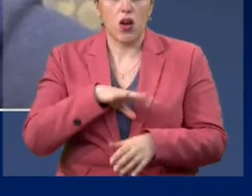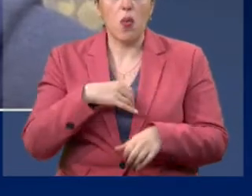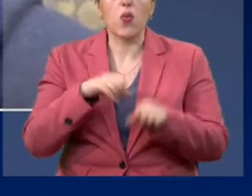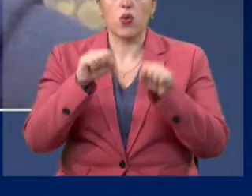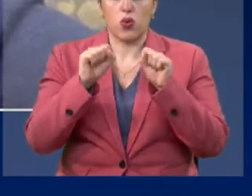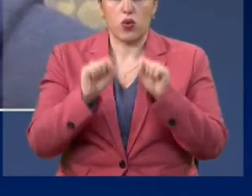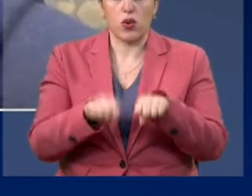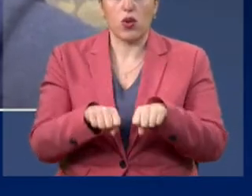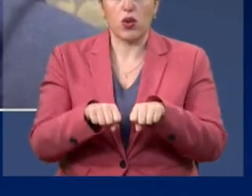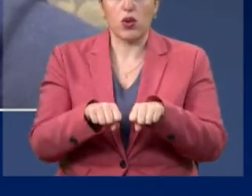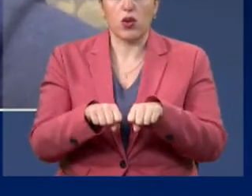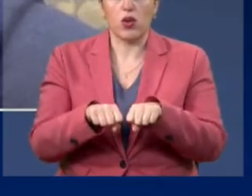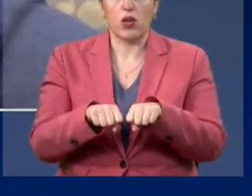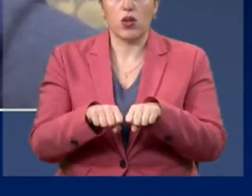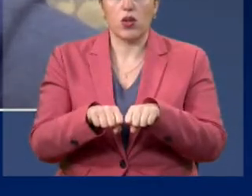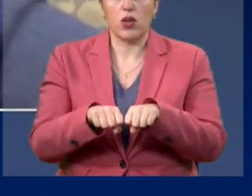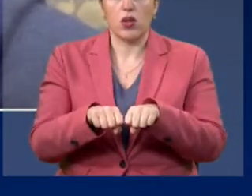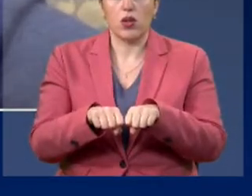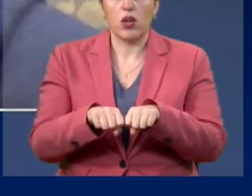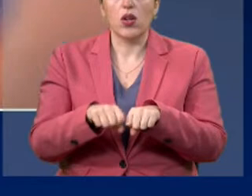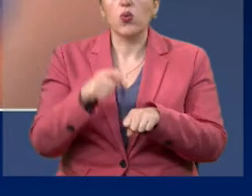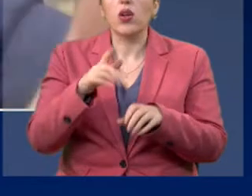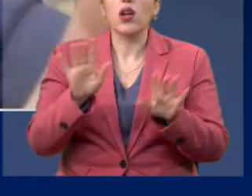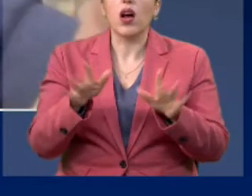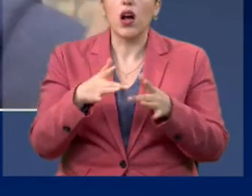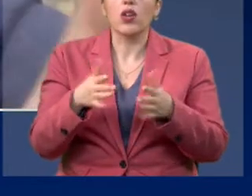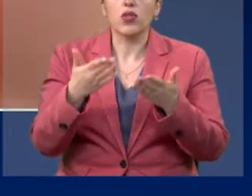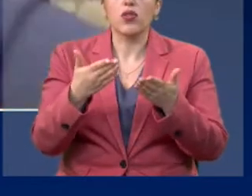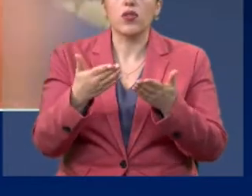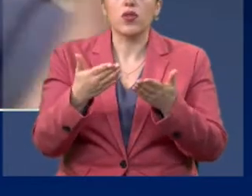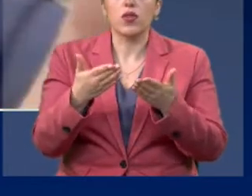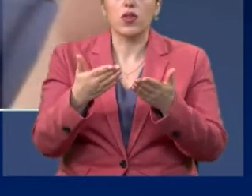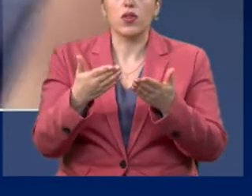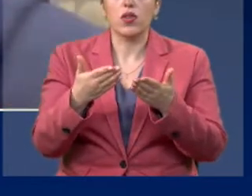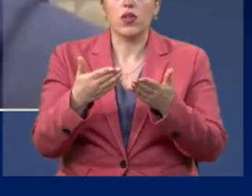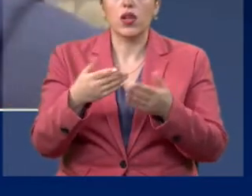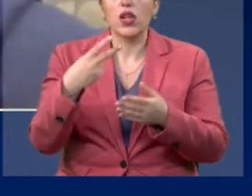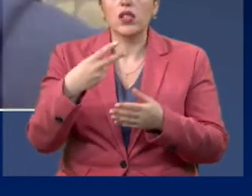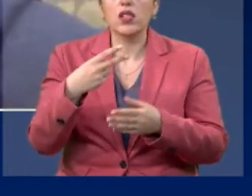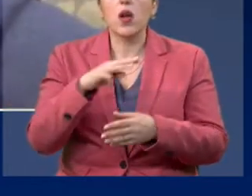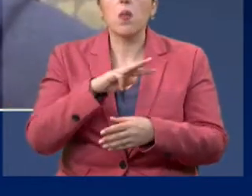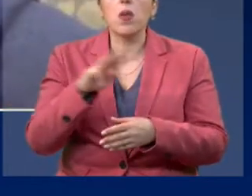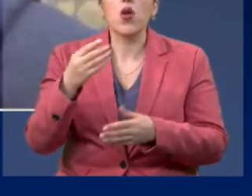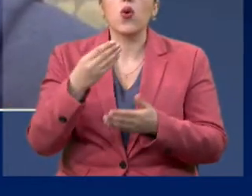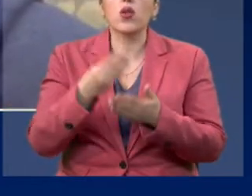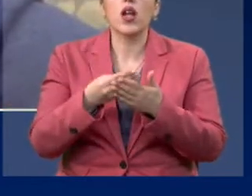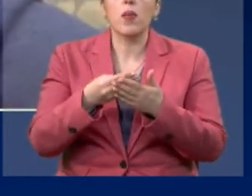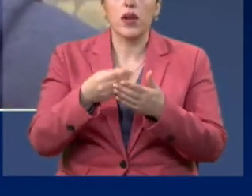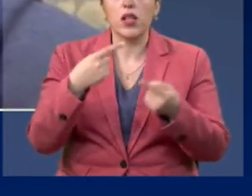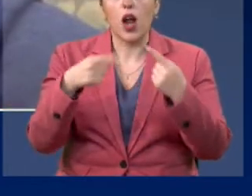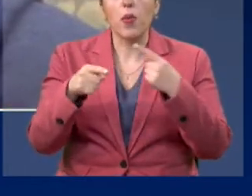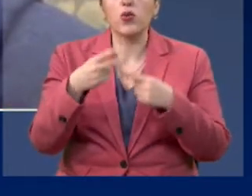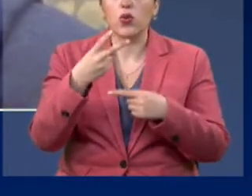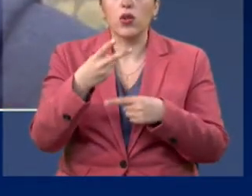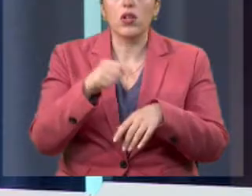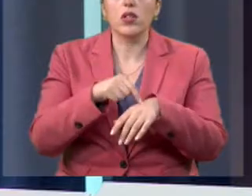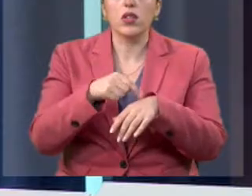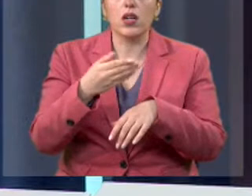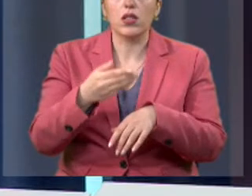ունենալու, դե հաշվեք 700,000 դրամն ու 20 միլիոն դրամը, ինչ տարբերություն է